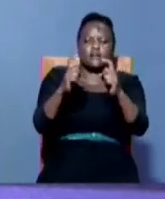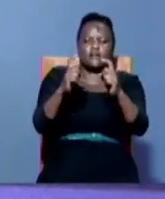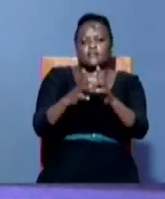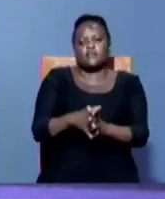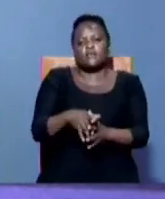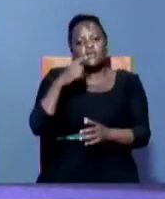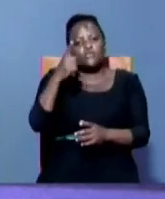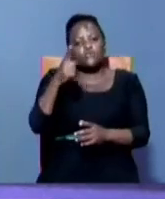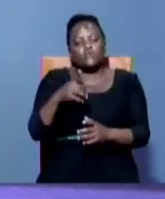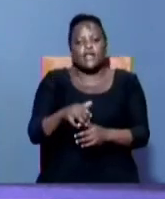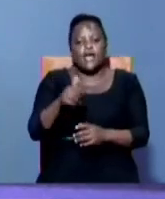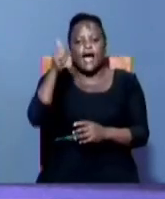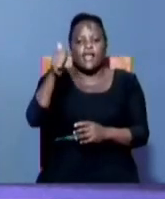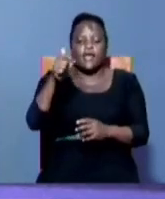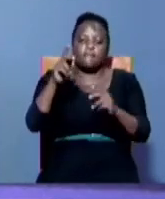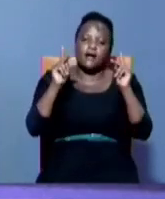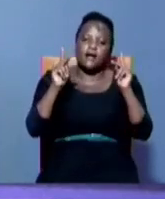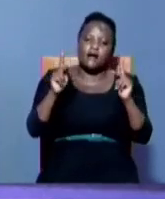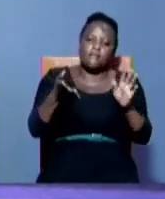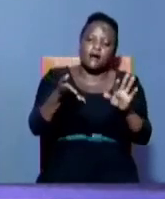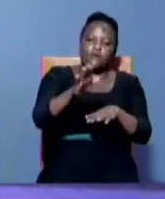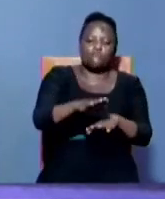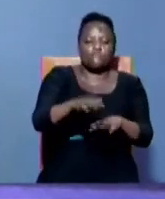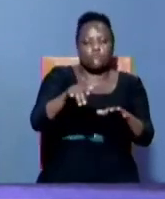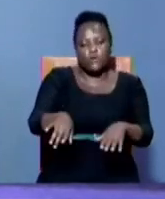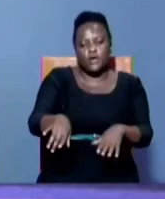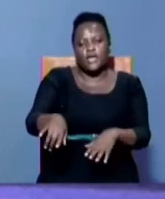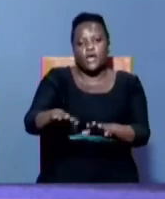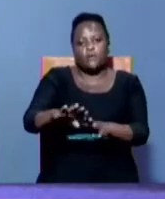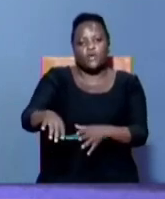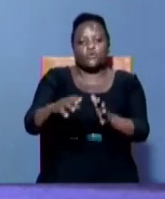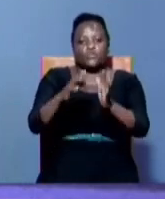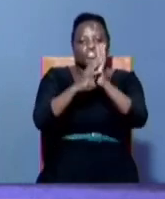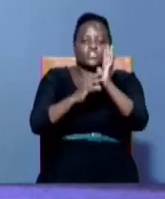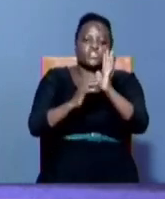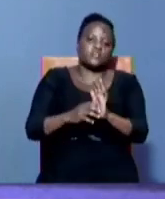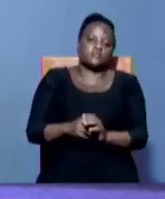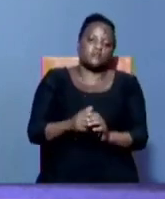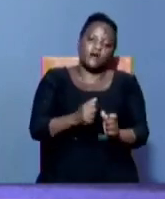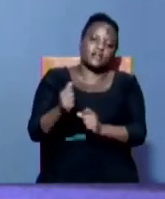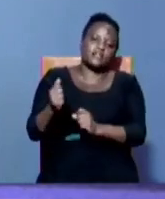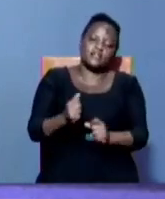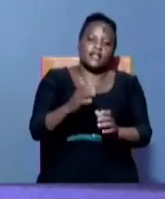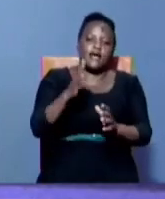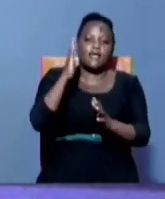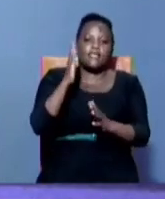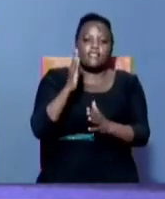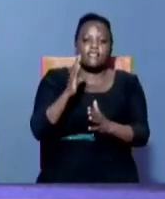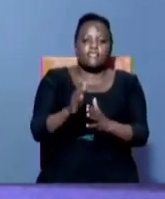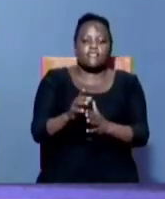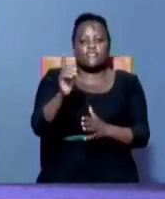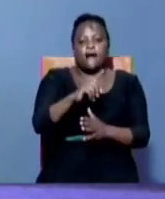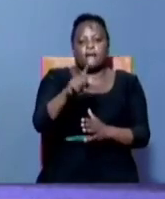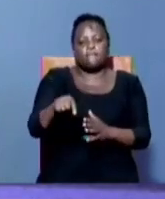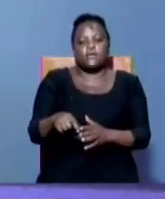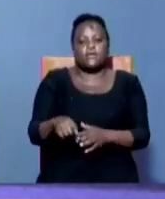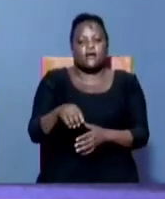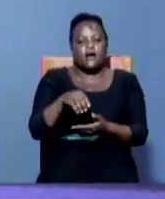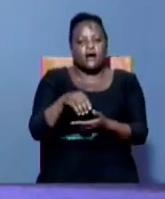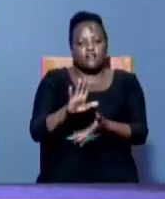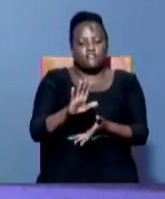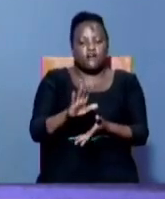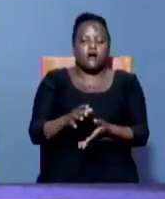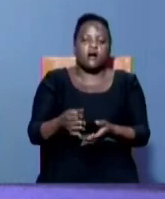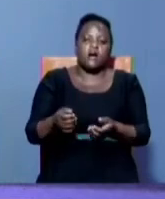huyu Adam kama amekufa, mlete kwenye sheria. Maana atendaye dhambi anastahili kuuawa, mlete kwenye sheria, ili